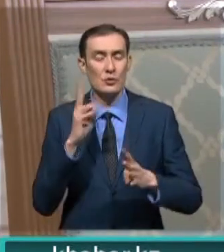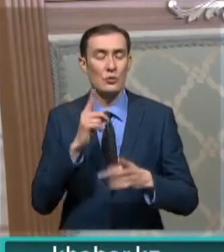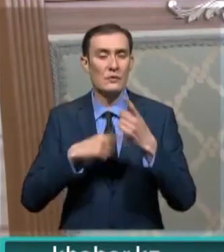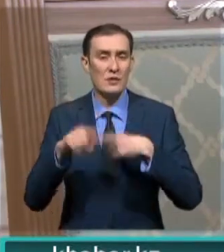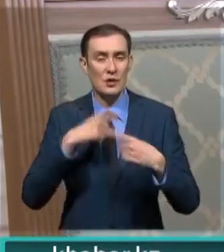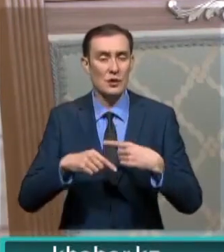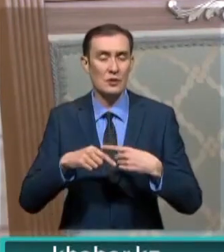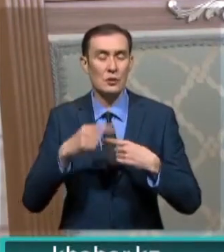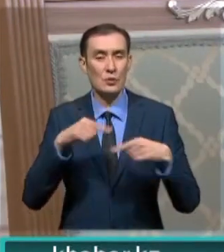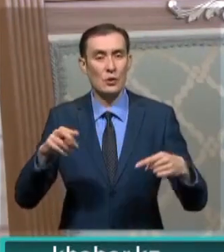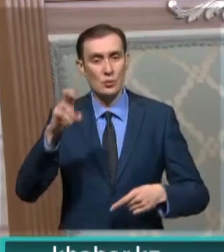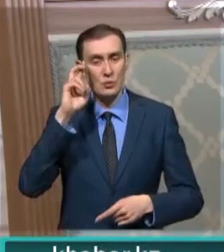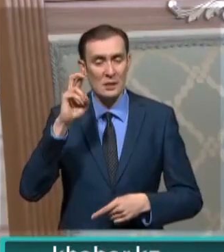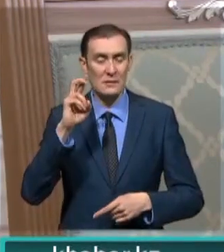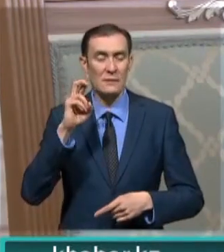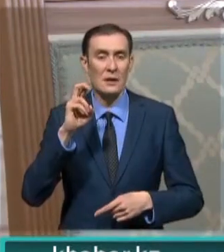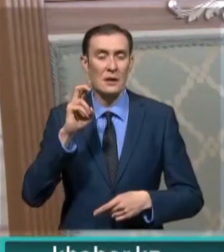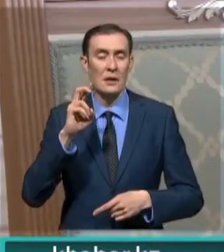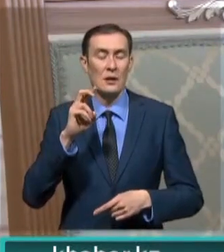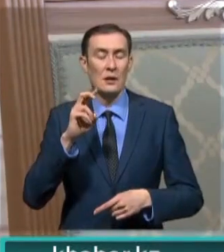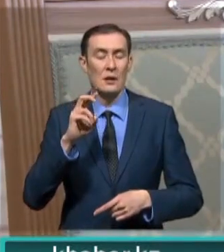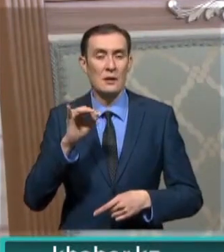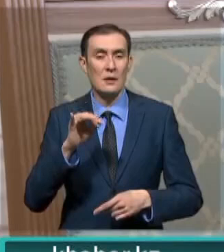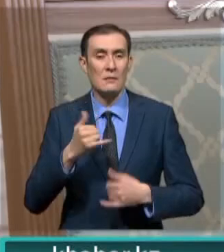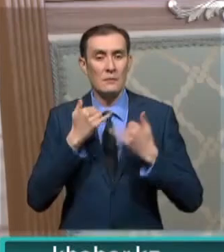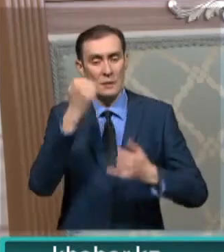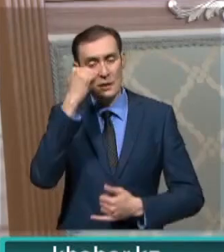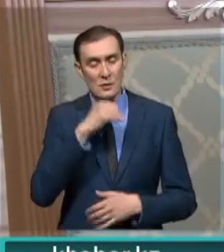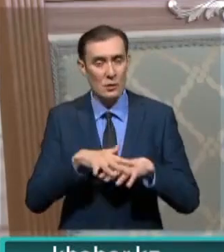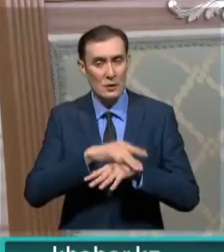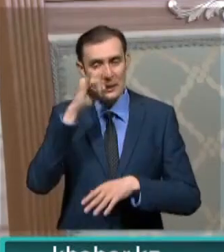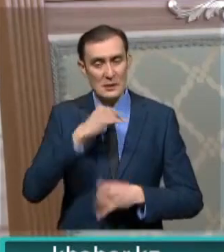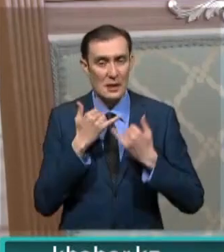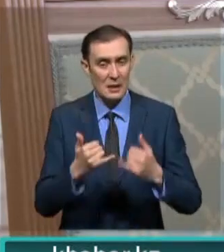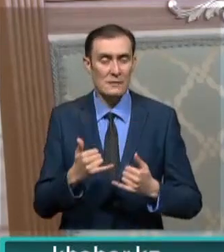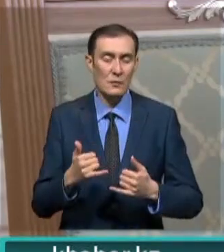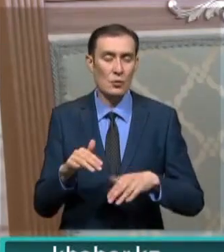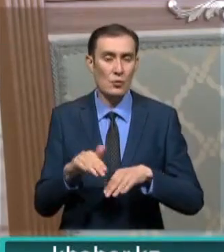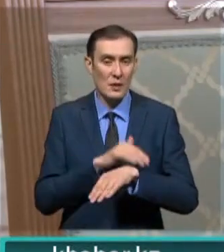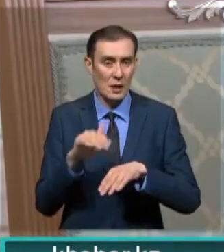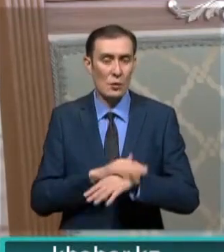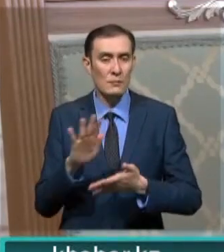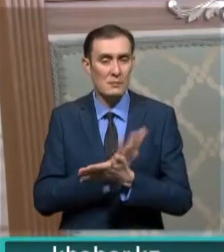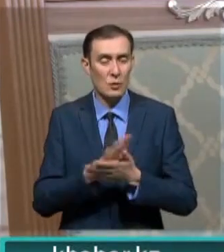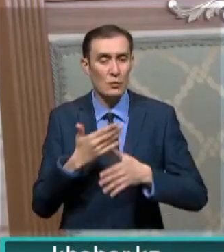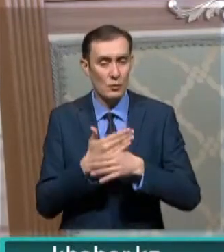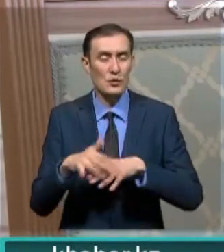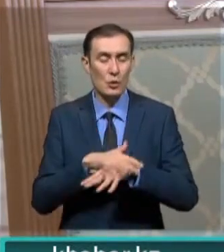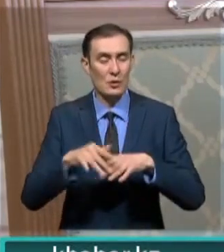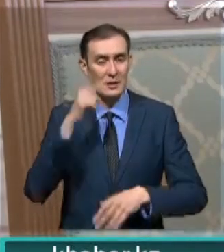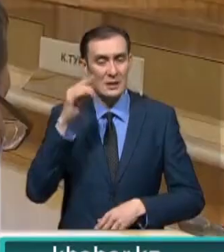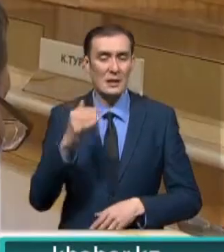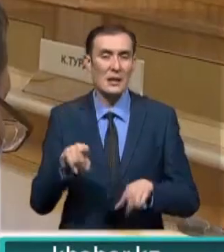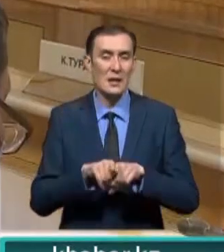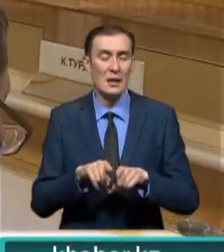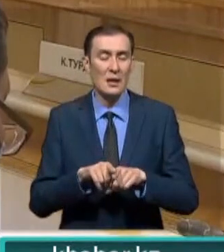родину. Выражаю признательность руководству и народу Казахстана за оказанную гуманитарную помощь народу Кыргызстана в